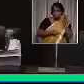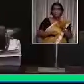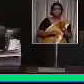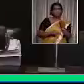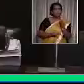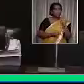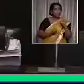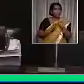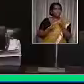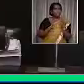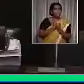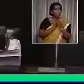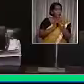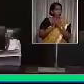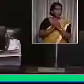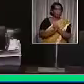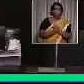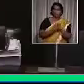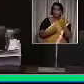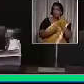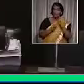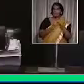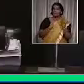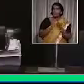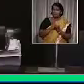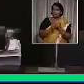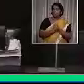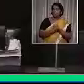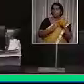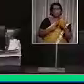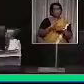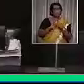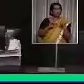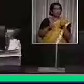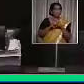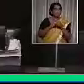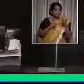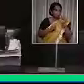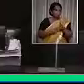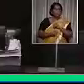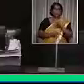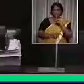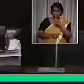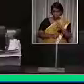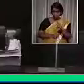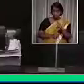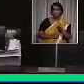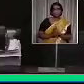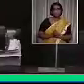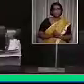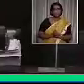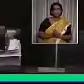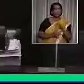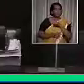அதேபோல் வெளிநாட்டு கொள்கை சரியாக இல்லாத ஒரு நாடாக நமது நாடு இருக்கின்றது. இவற்றையெல்லாம் செய்ய அவர் திட்டமிட்டிருப்பதாக சொன்னார். எனவே அவ்வாறான